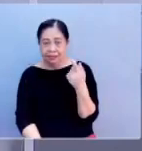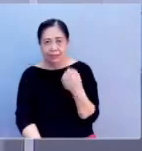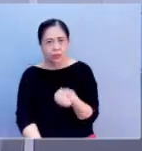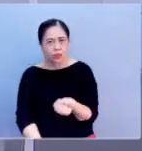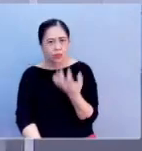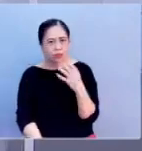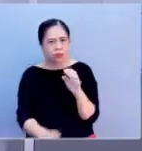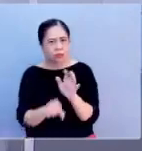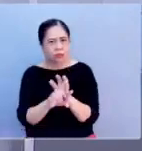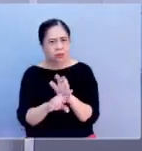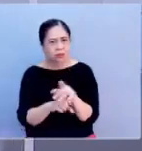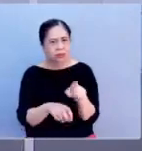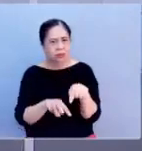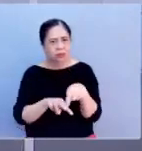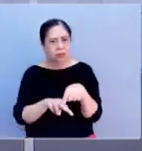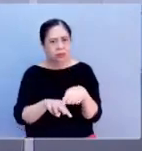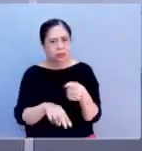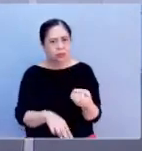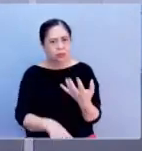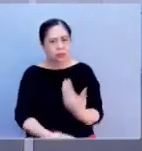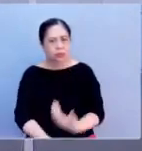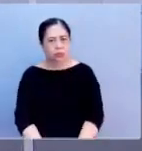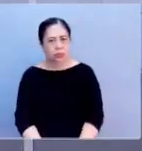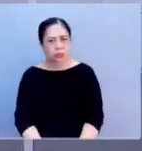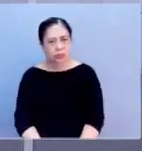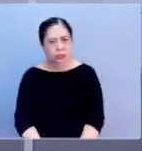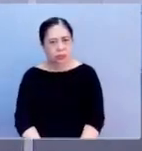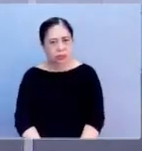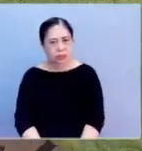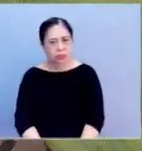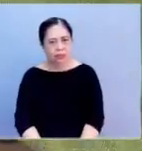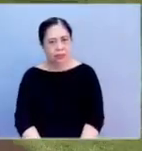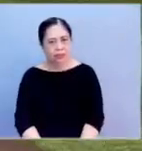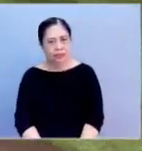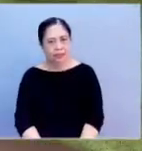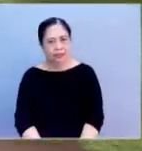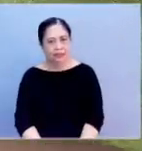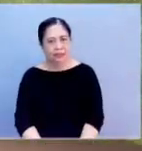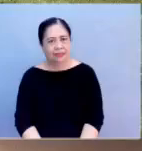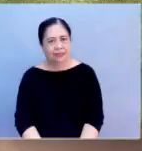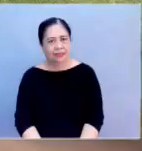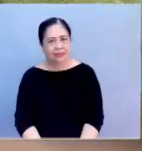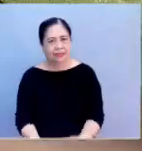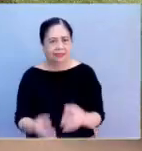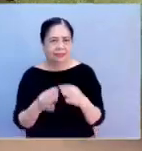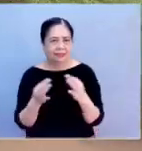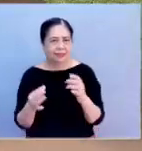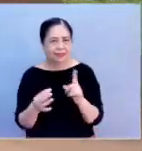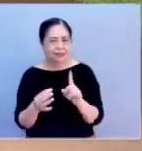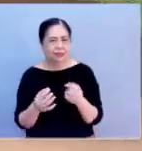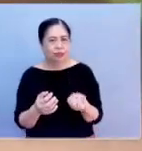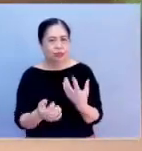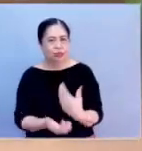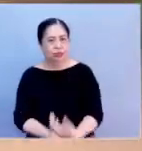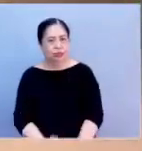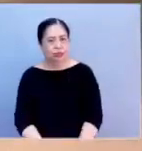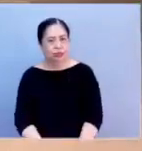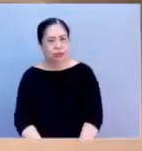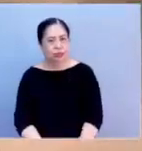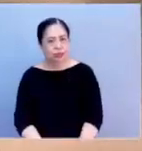Kunwari, eto. Eto, parang yung sikat na design. Diba nung ito, magkano to? Ano po siya,